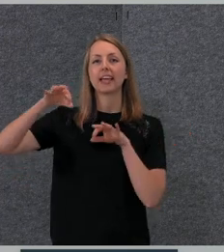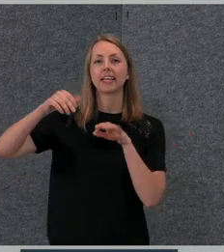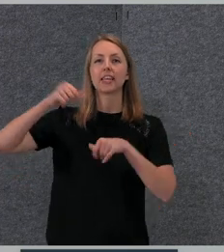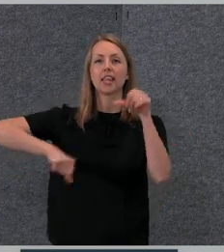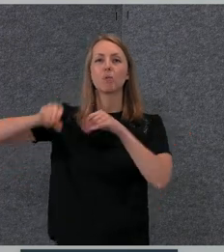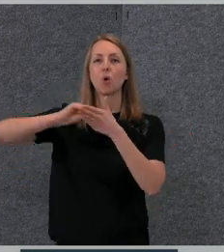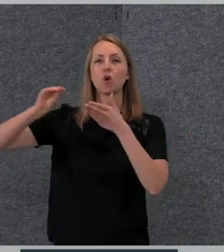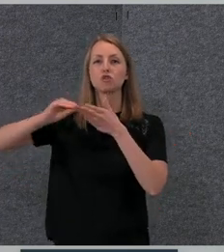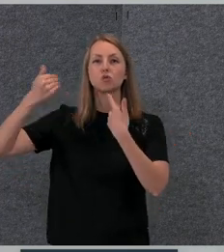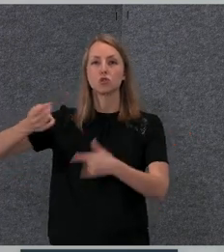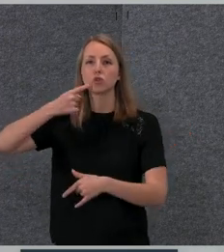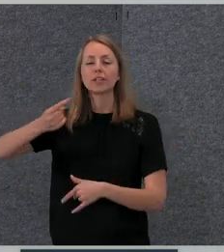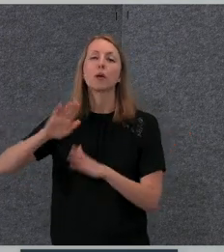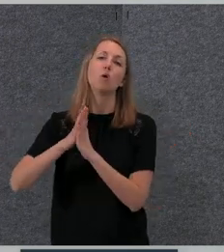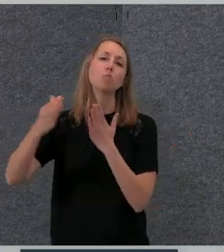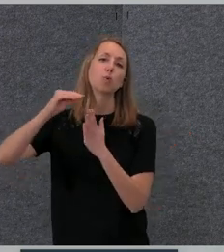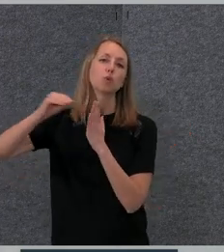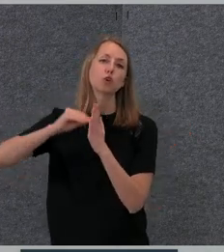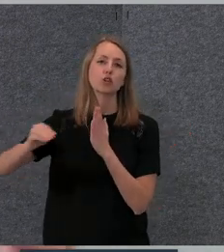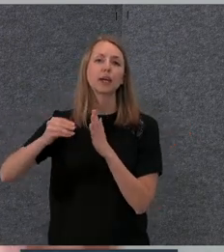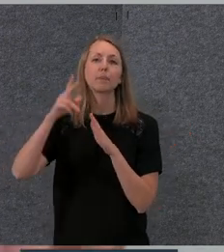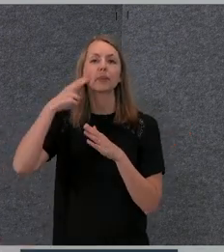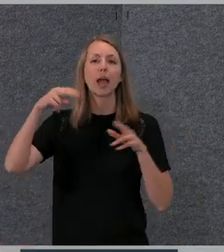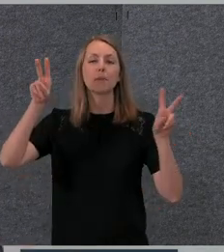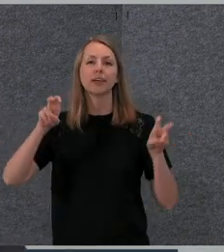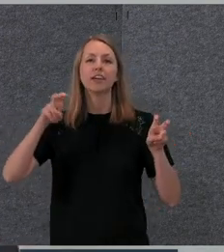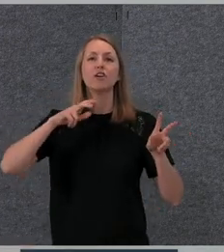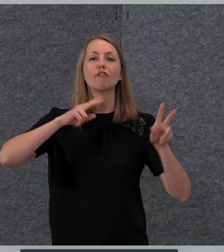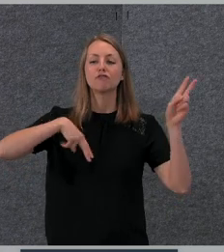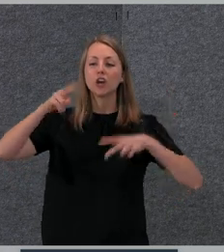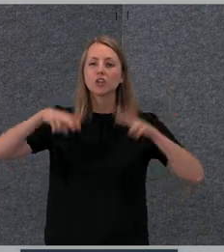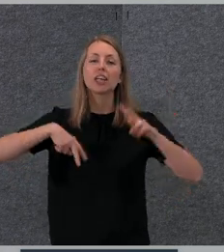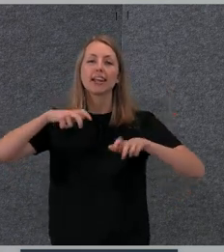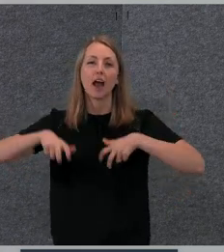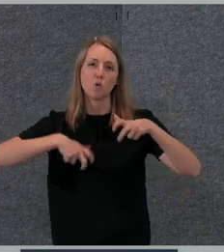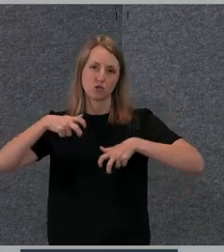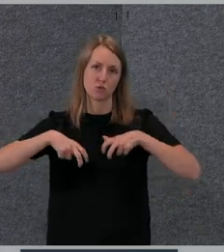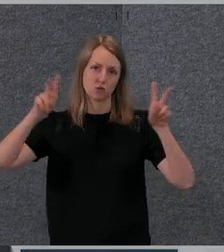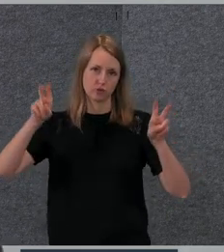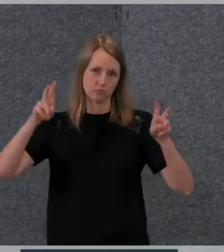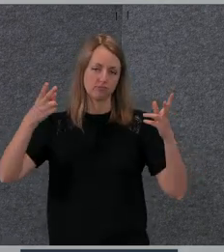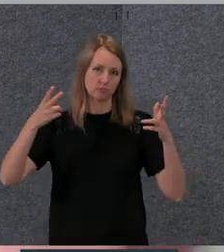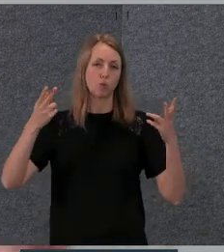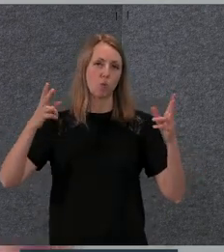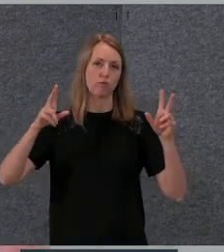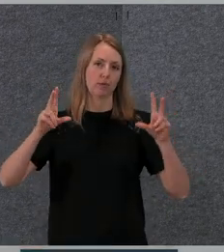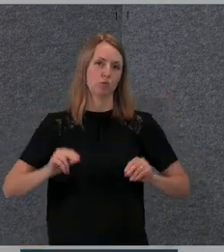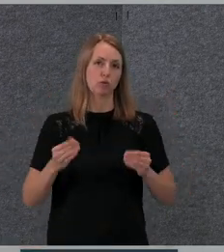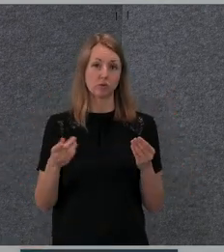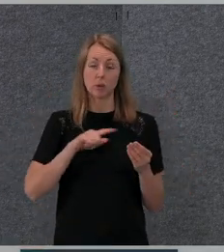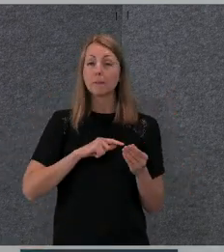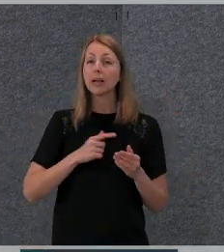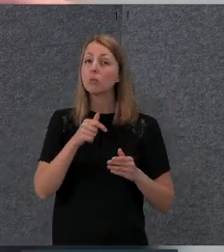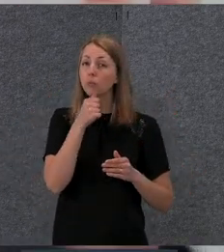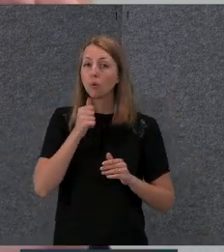zu verdanken. Die hat ein Buch geschrieben, das heißt Verschiedenheit nutzen. Und Verschiedenheit nutzen ist in meinem ganzen beruflichen